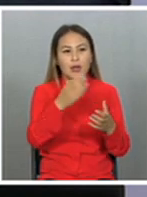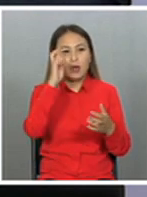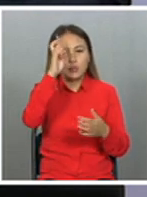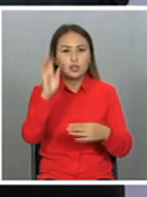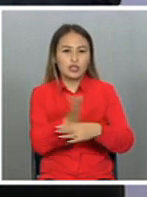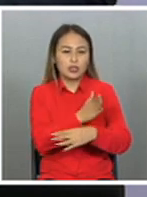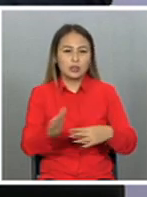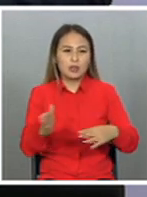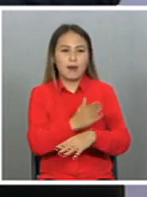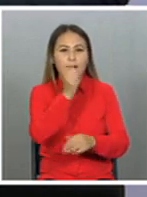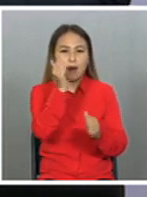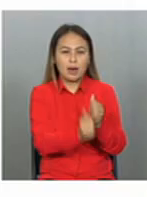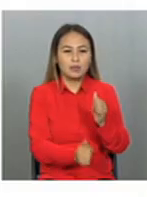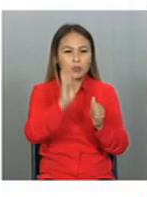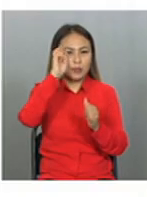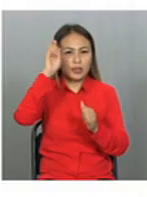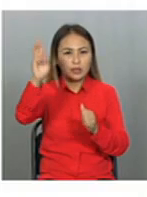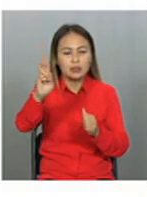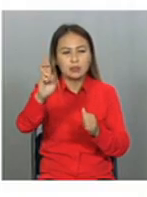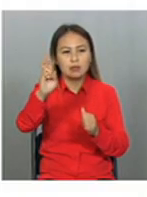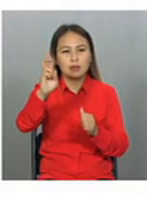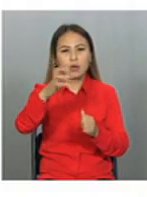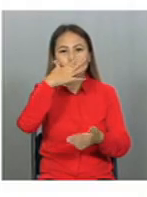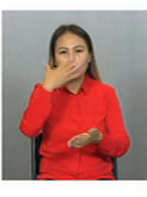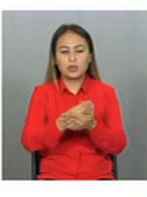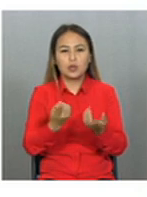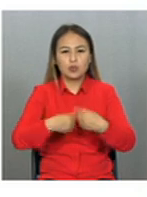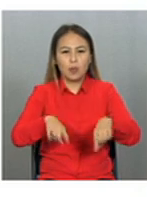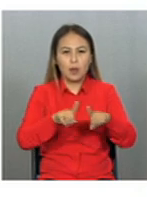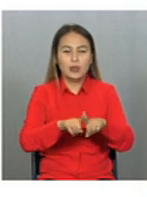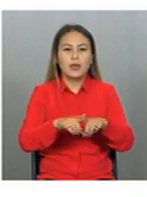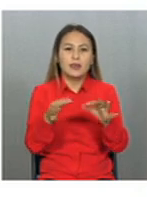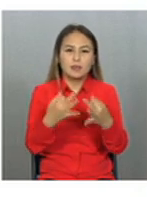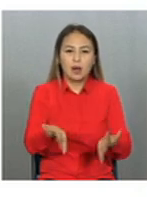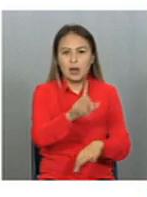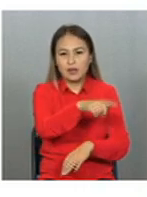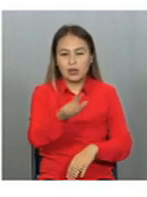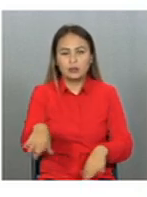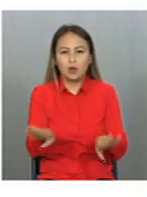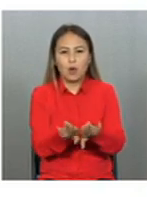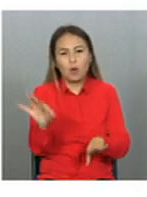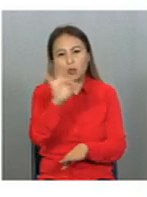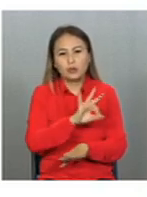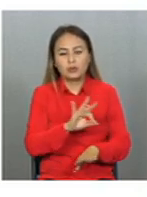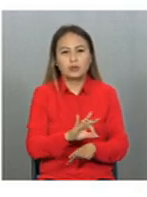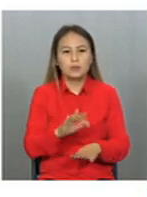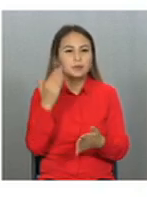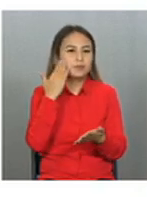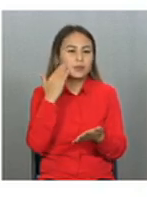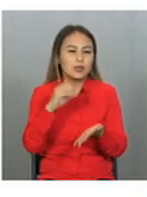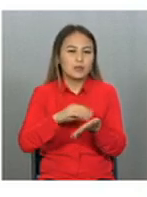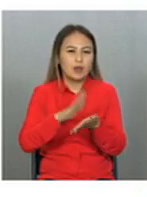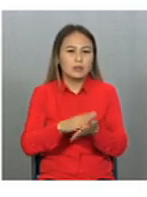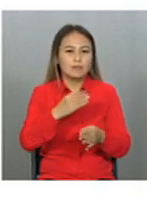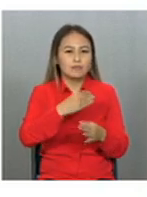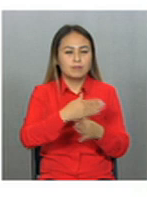кезде әрбір мемлекеттің әлеуметтік демографиялық негіздерін ала отырып жүзеге асырады.